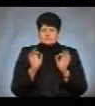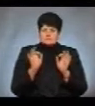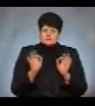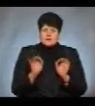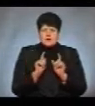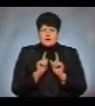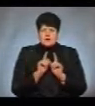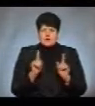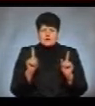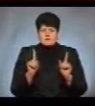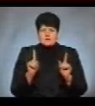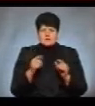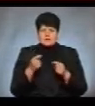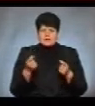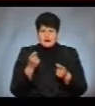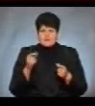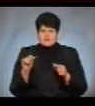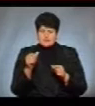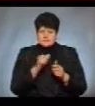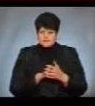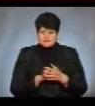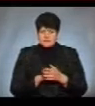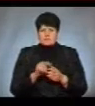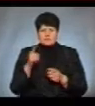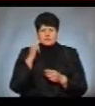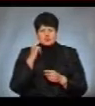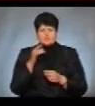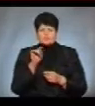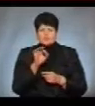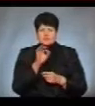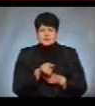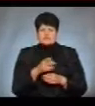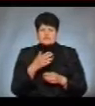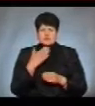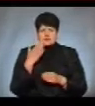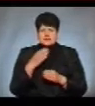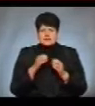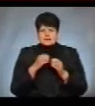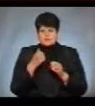деталі оздоблення. Ну і ми почули про ті пам'ятки архітектури, які за останні 10 років на